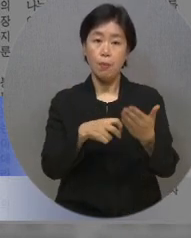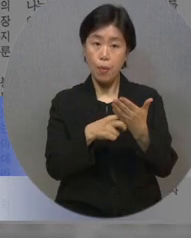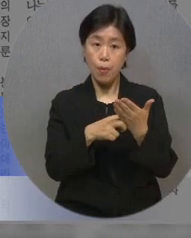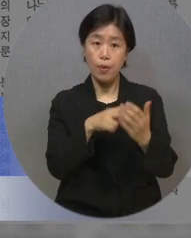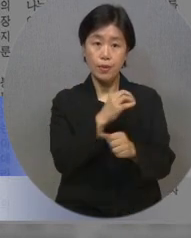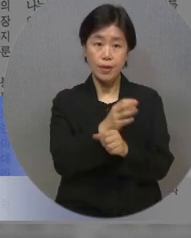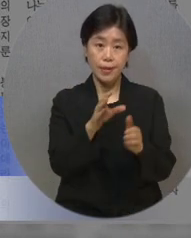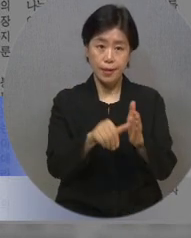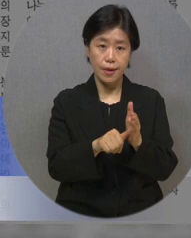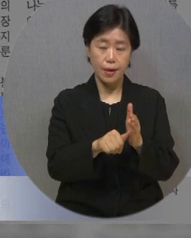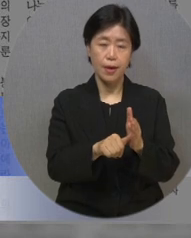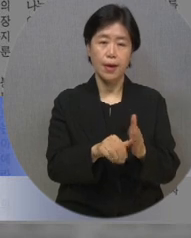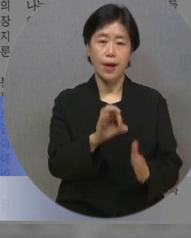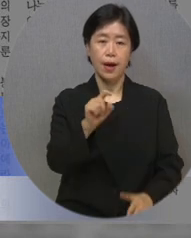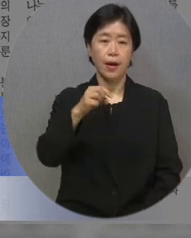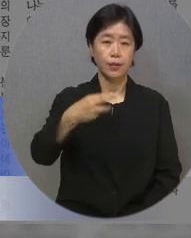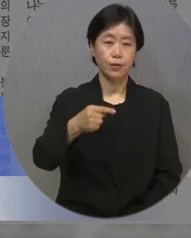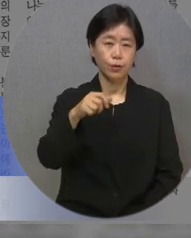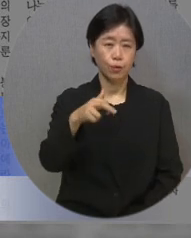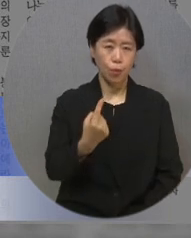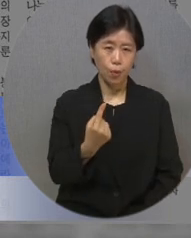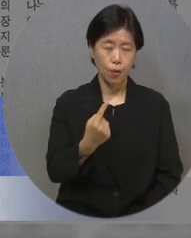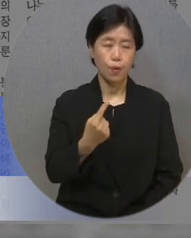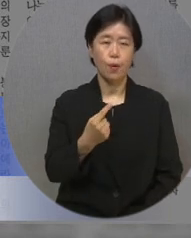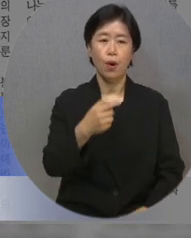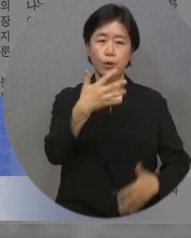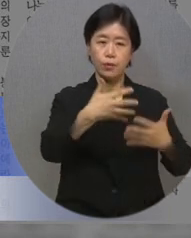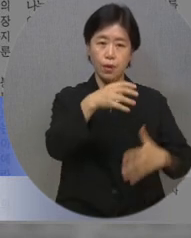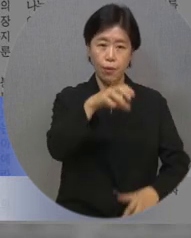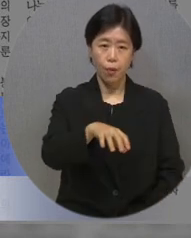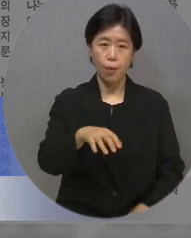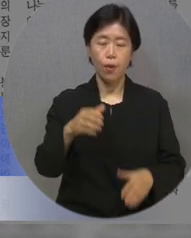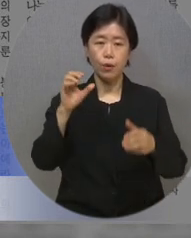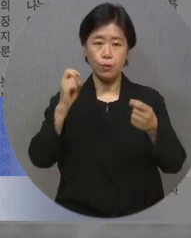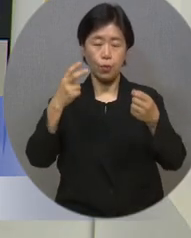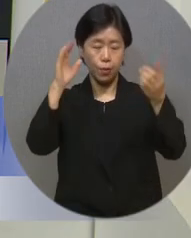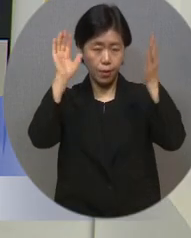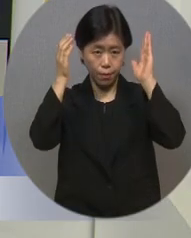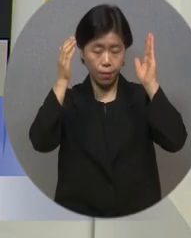또는 아르코 예술극장 홈페이지를 통해 할 수 있습니다